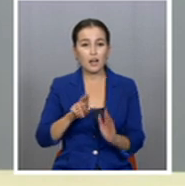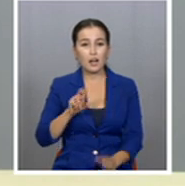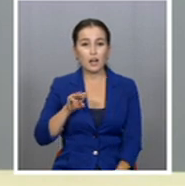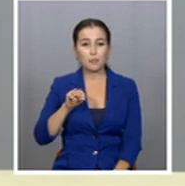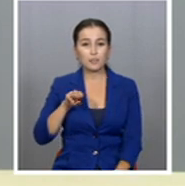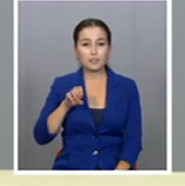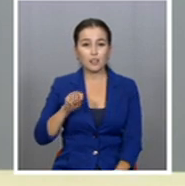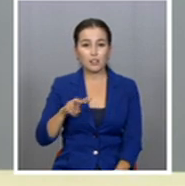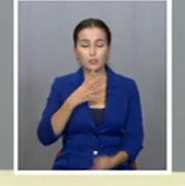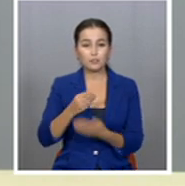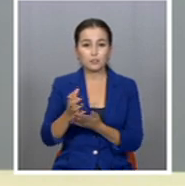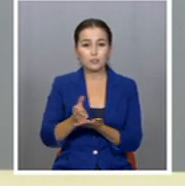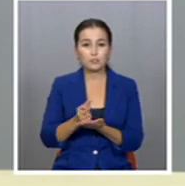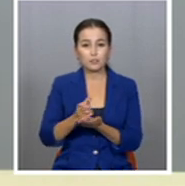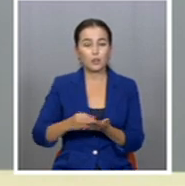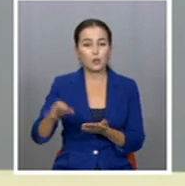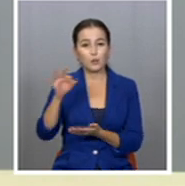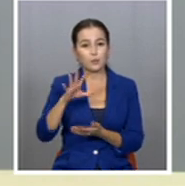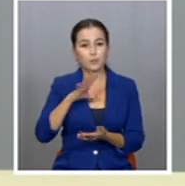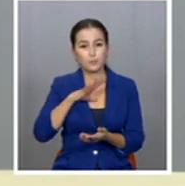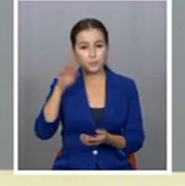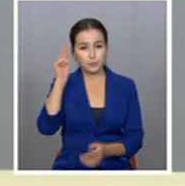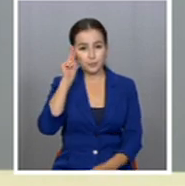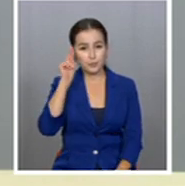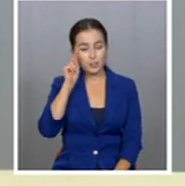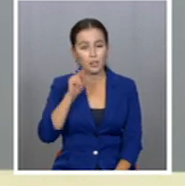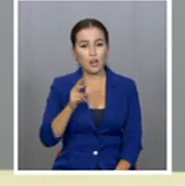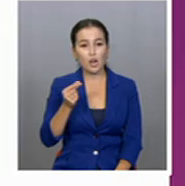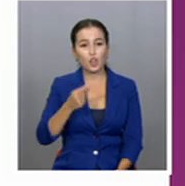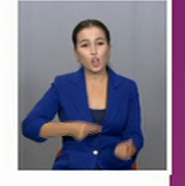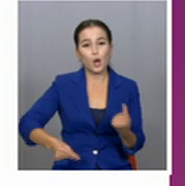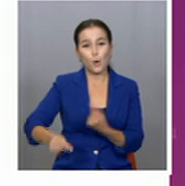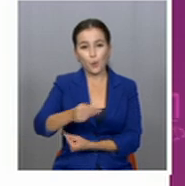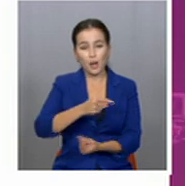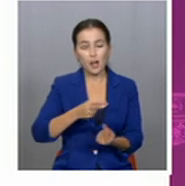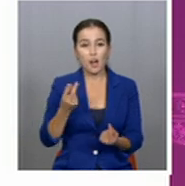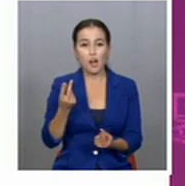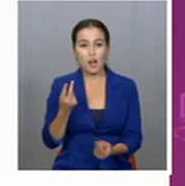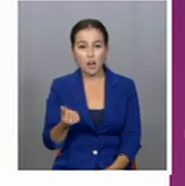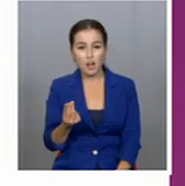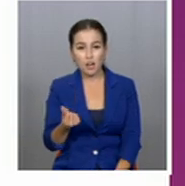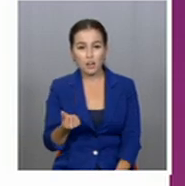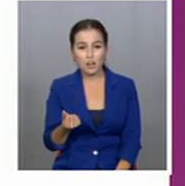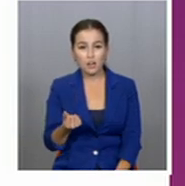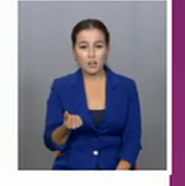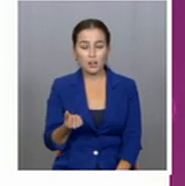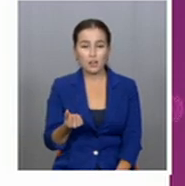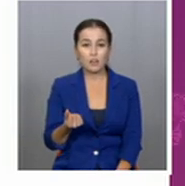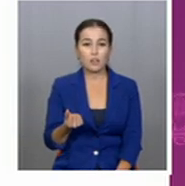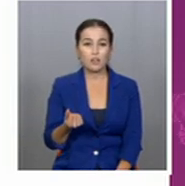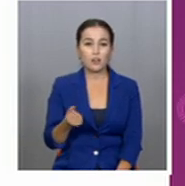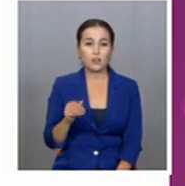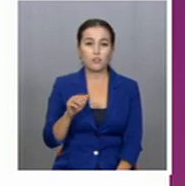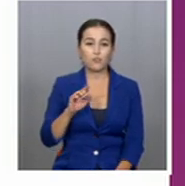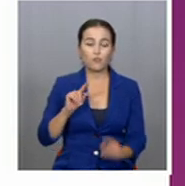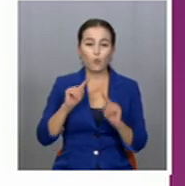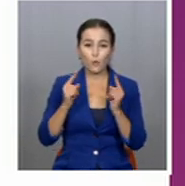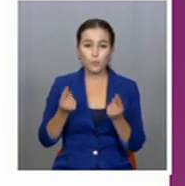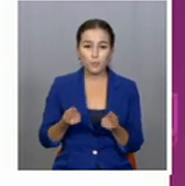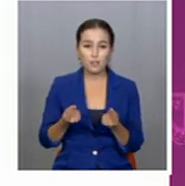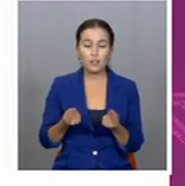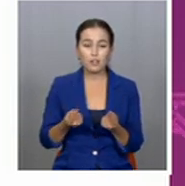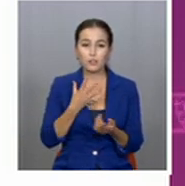болатынбыз. Яғни, тауар, ақша, тауар формуласы қызмет еткен